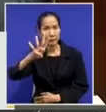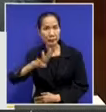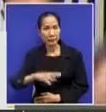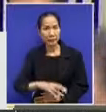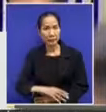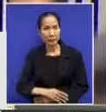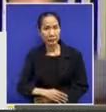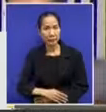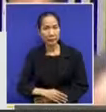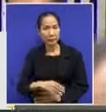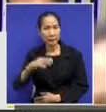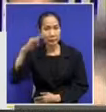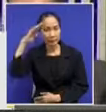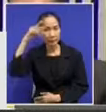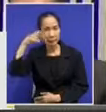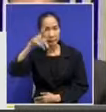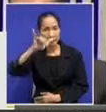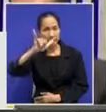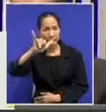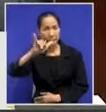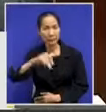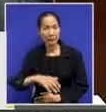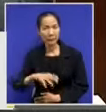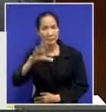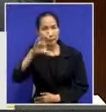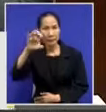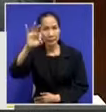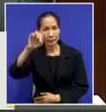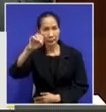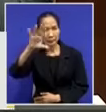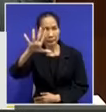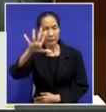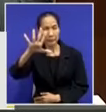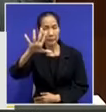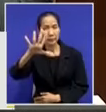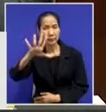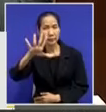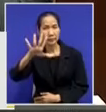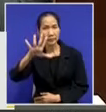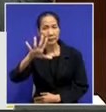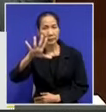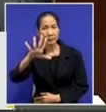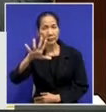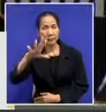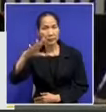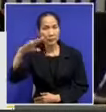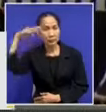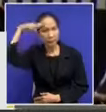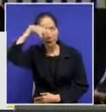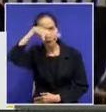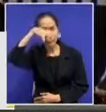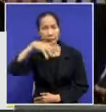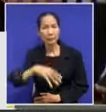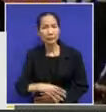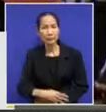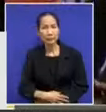ตีระ พลเอกประยุทธ์จันทร์โอชาครับ 595นายสมัครต้องวง นายธนาธรจึงรุ่ง